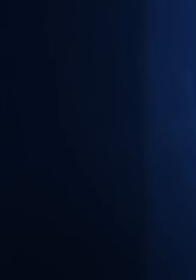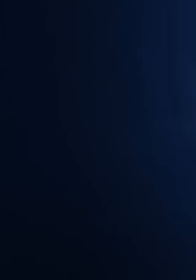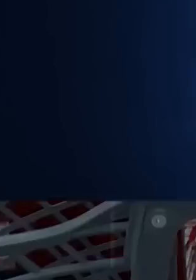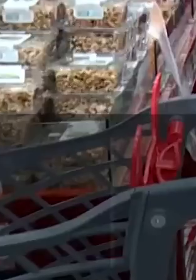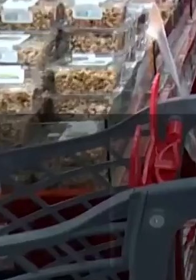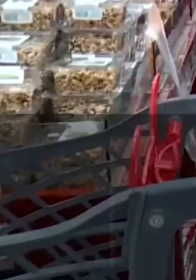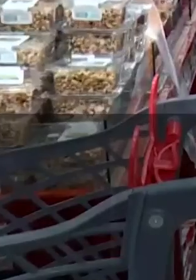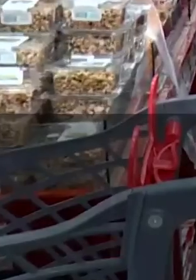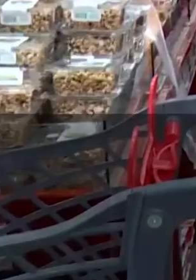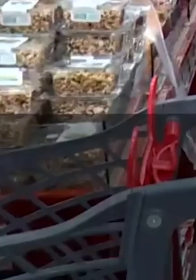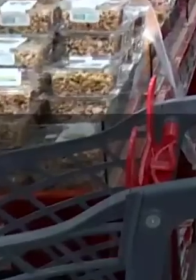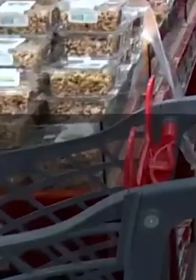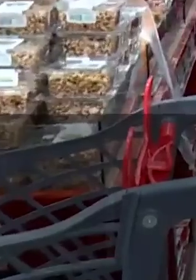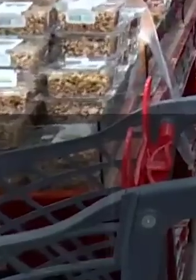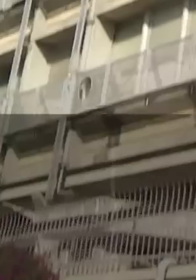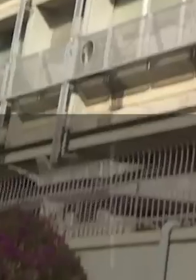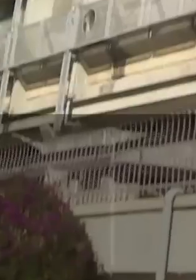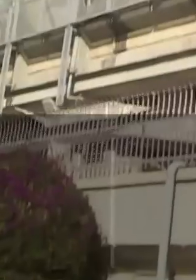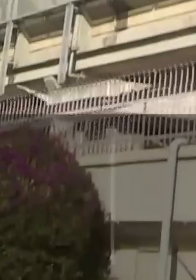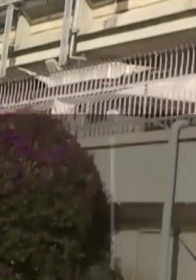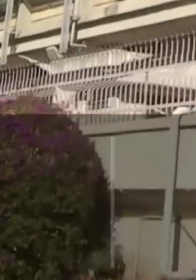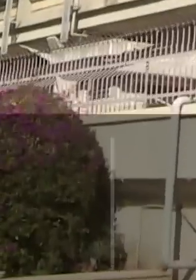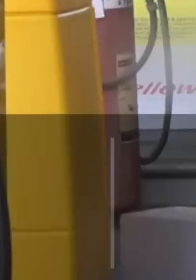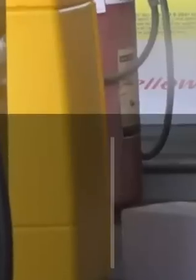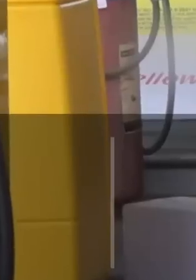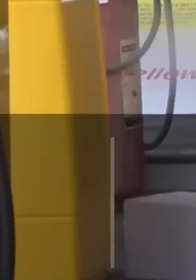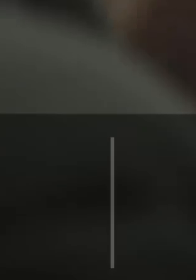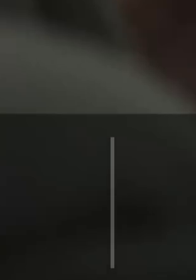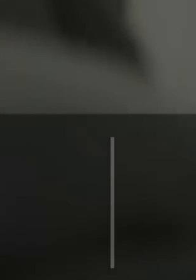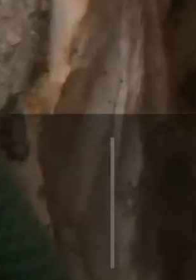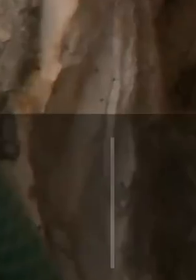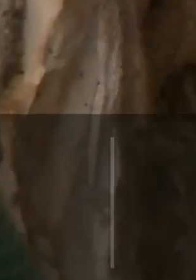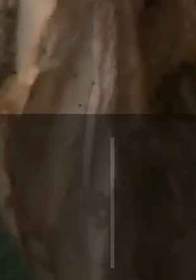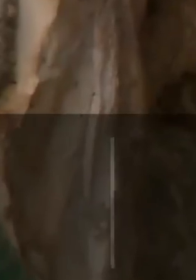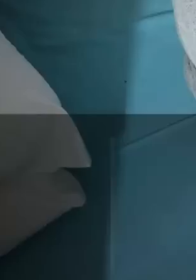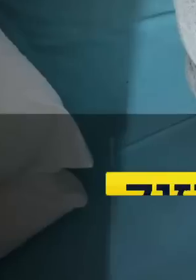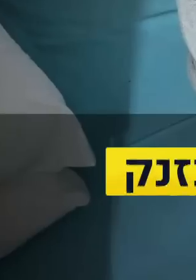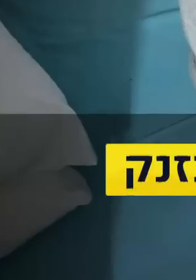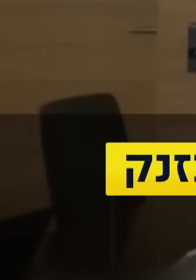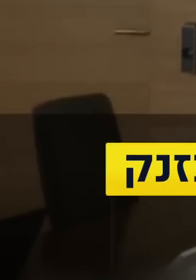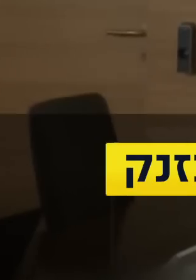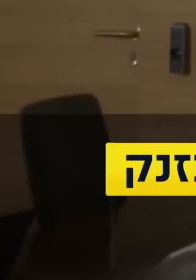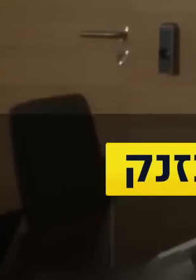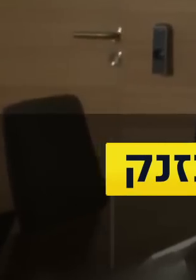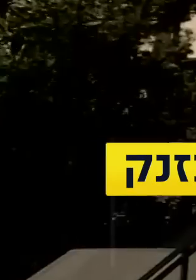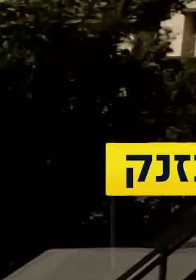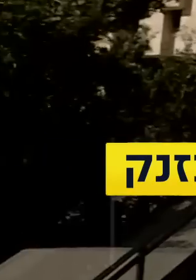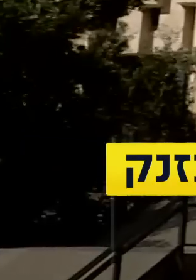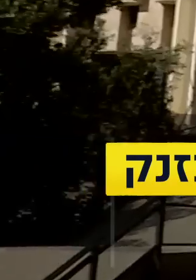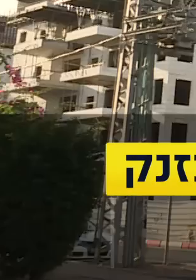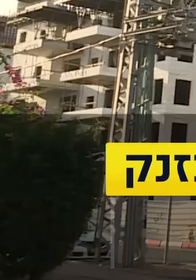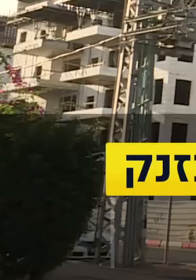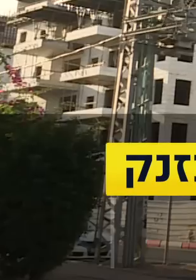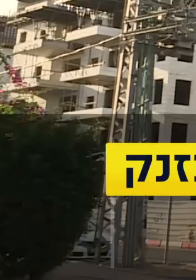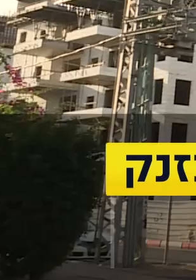חדשות הערב. ההתייקרויות לא עוצרות. מחירי החשמל, הדלק, הארנונה והמים עלו. מחר צפויה שוב עלייה